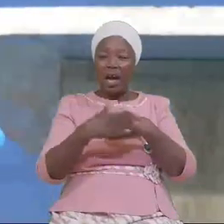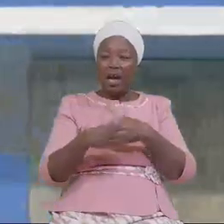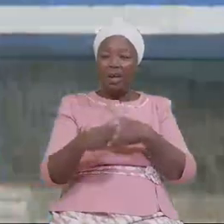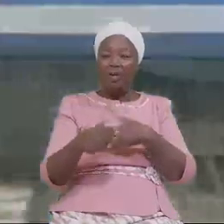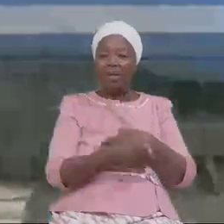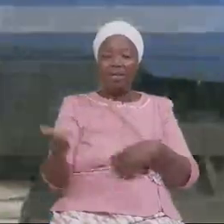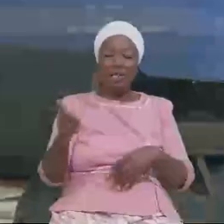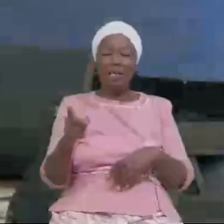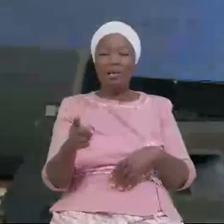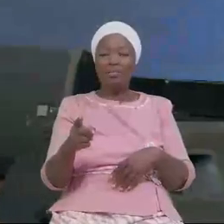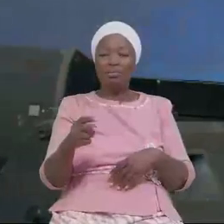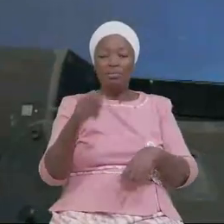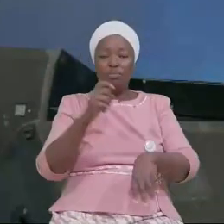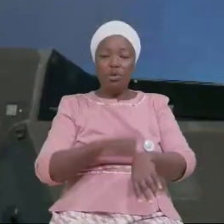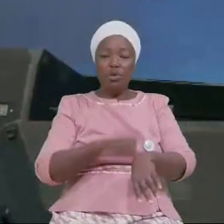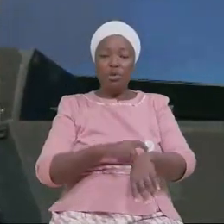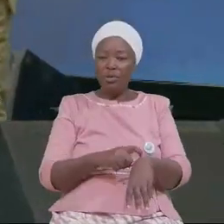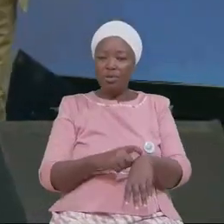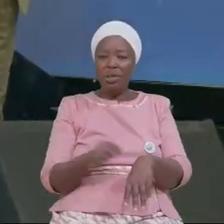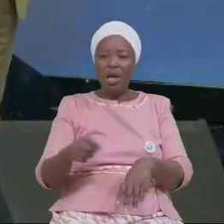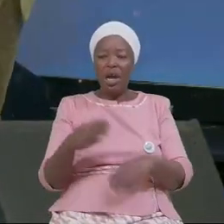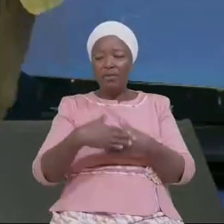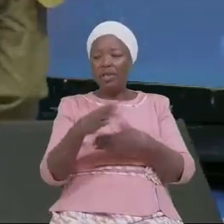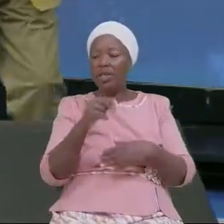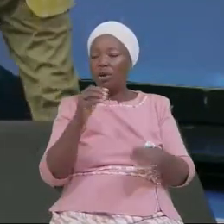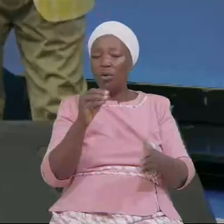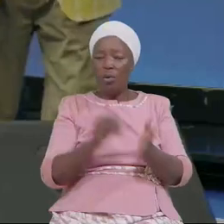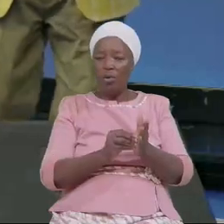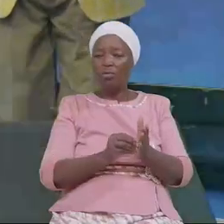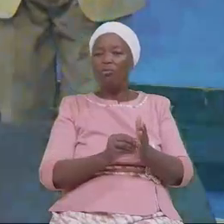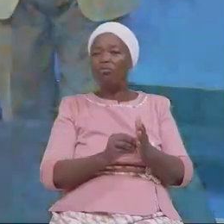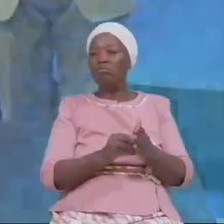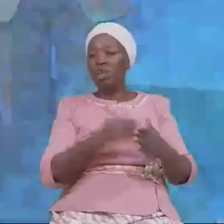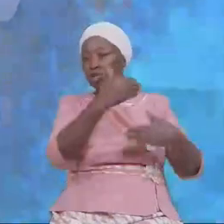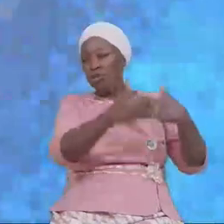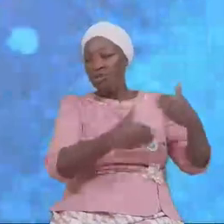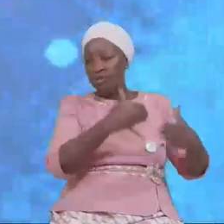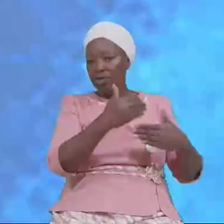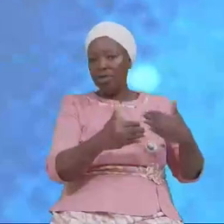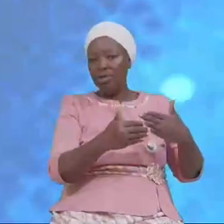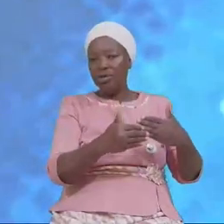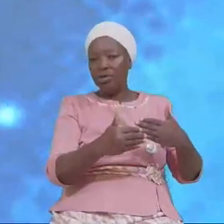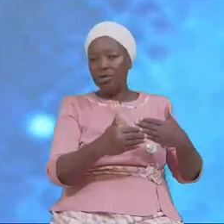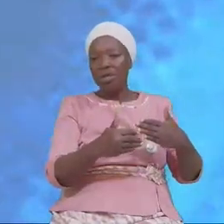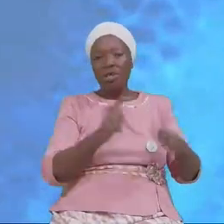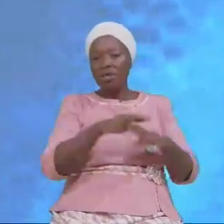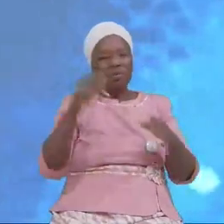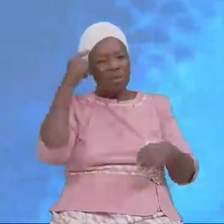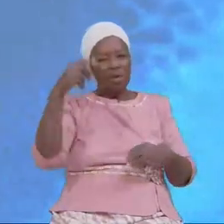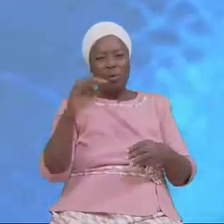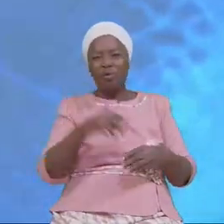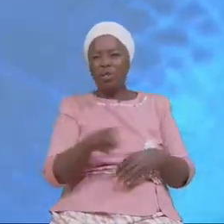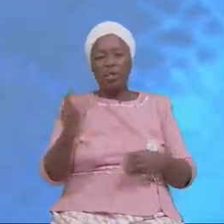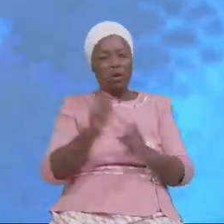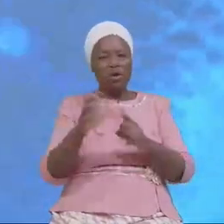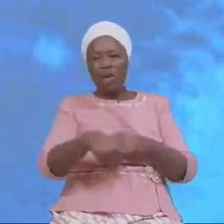selon leur période, leur ère, leur siècle, selon leur décennie. On ne pense plus